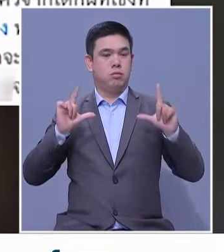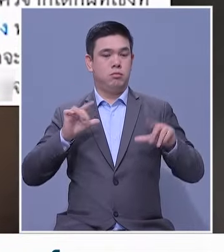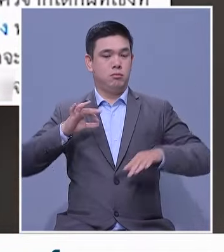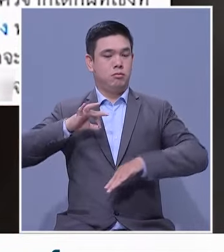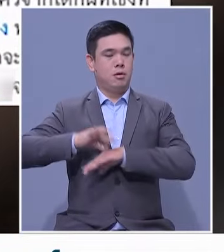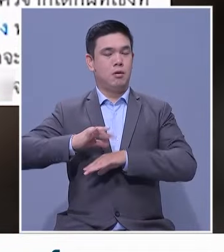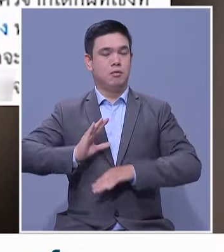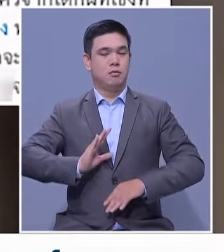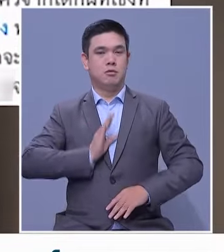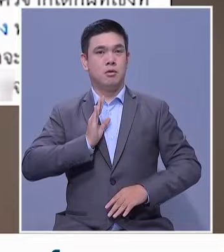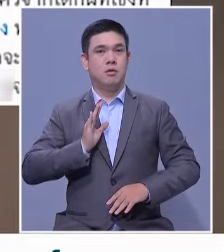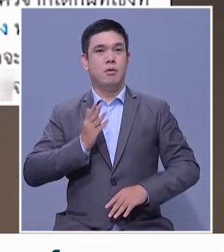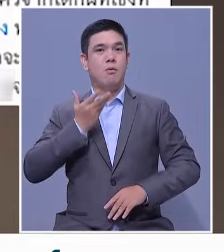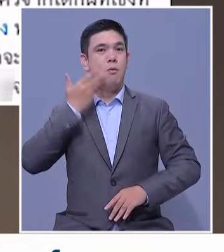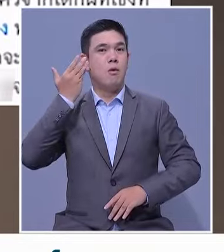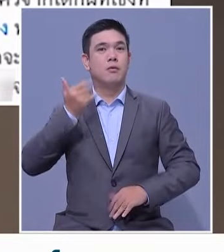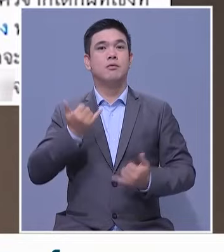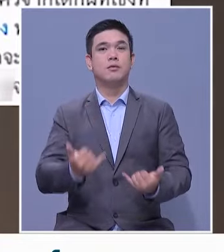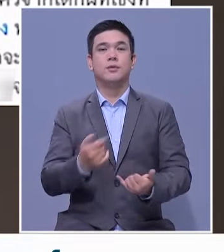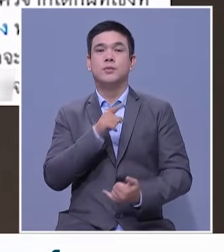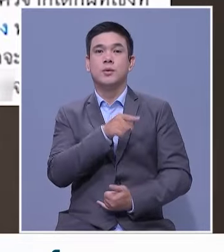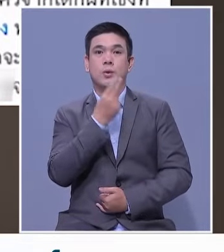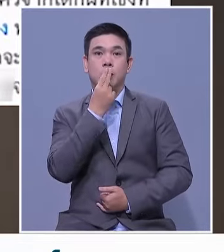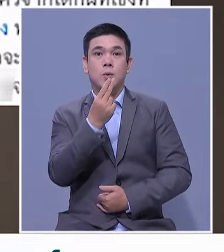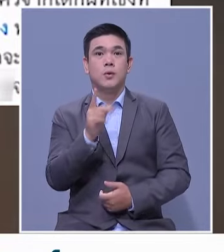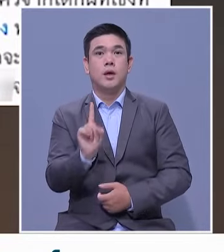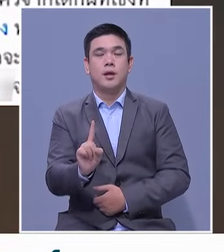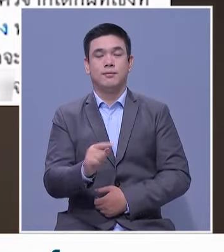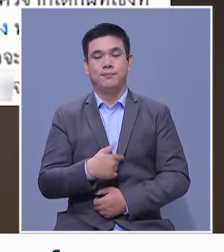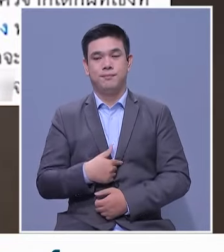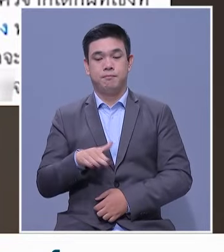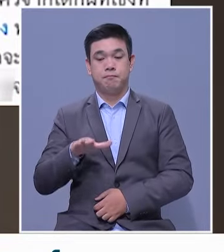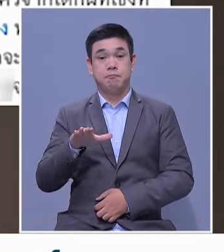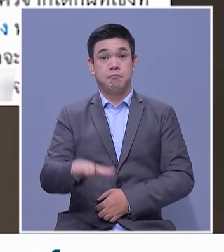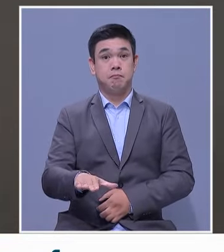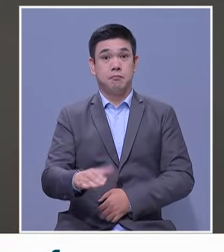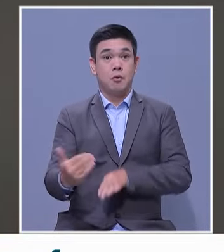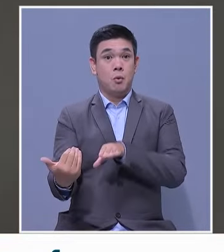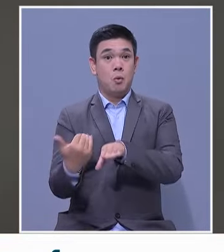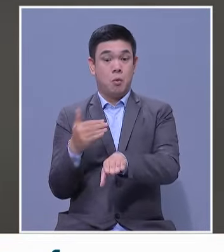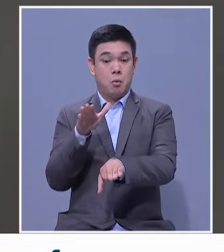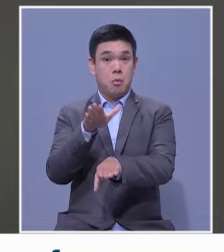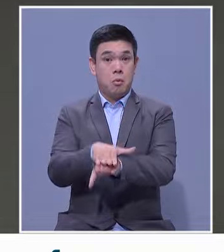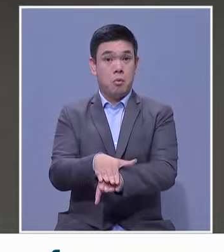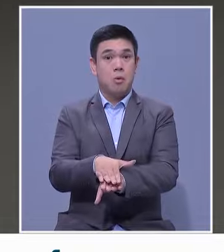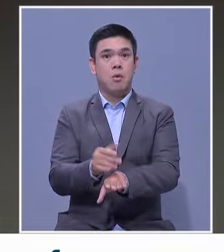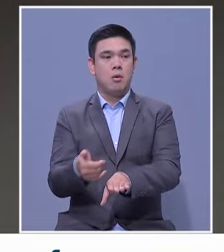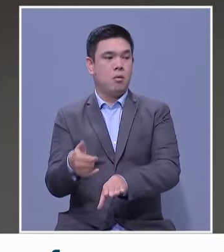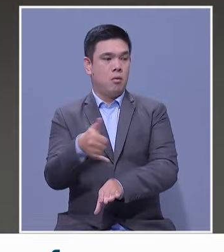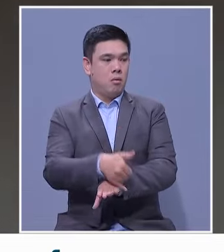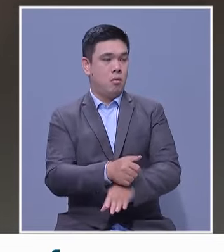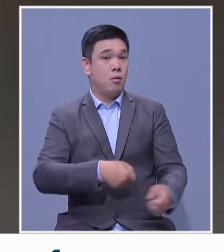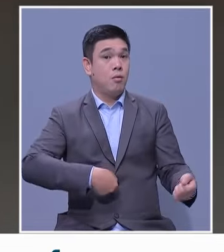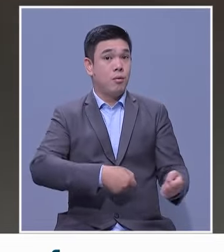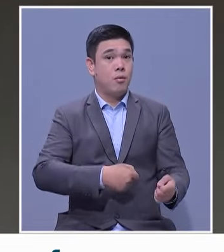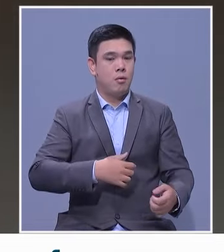ดาศักดิ์เรียบร้อยโดยพฤติกรรมเนี่ยเป็นแบบนี้ครับมีการจอดรถกลางถนนพร้อมเดินเข้ามาในโต๊ะสนุกแล้ว